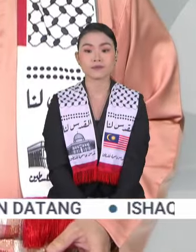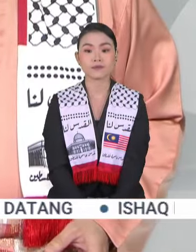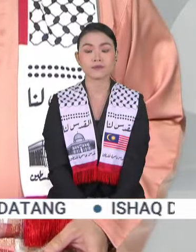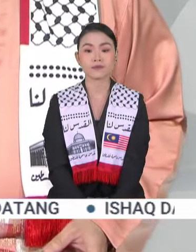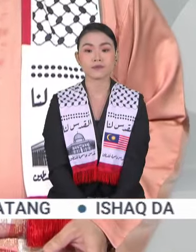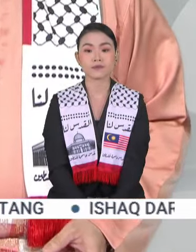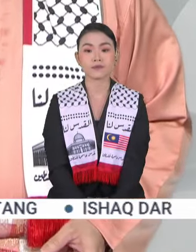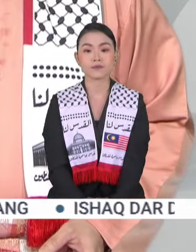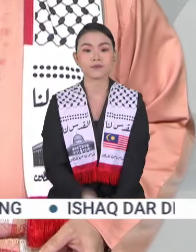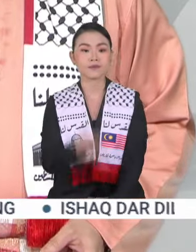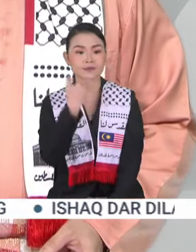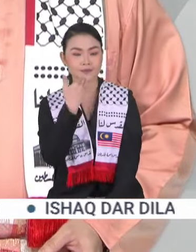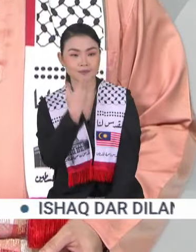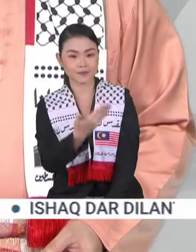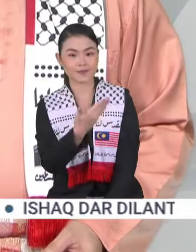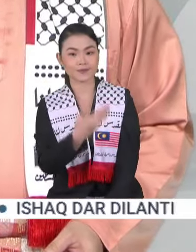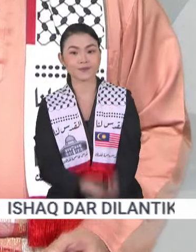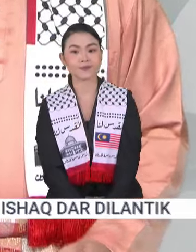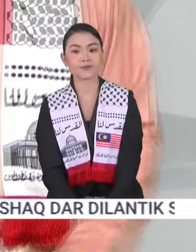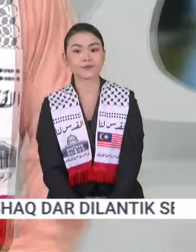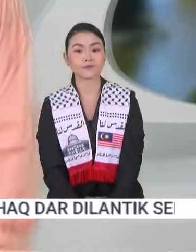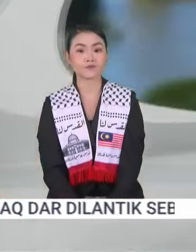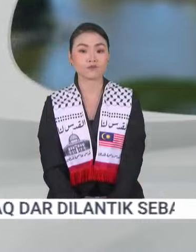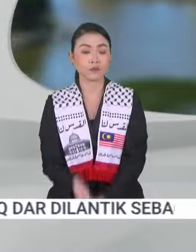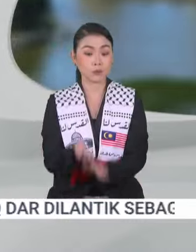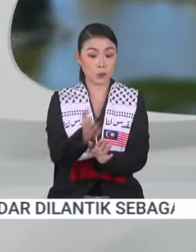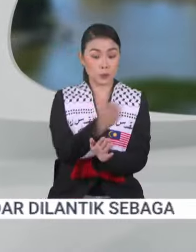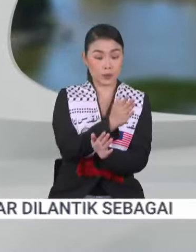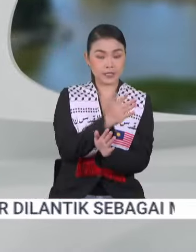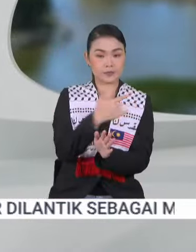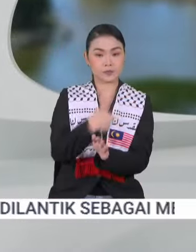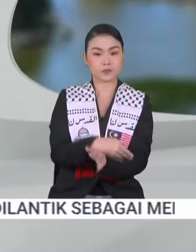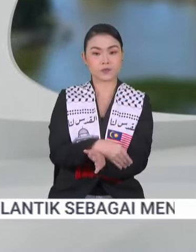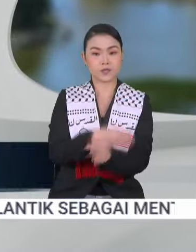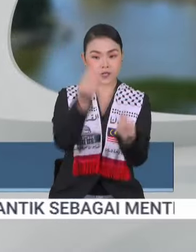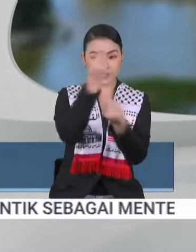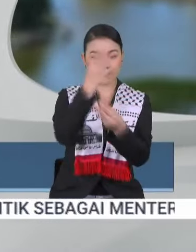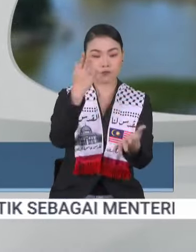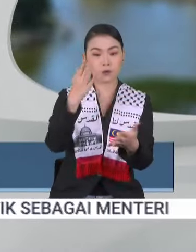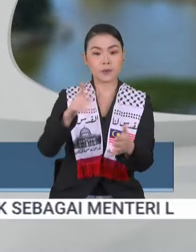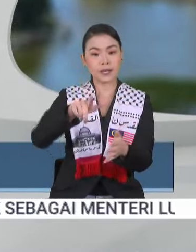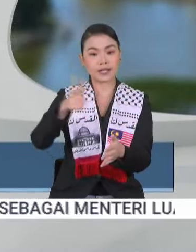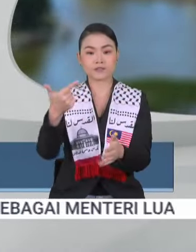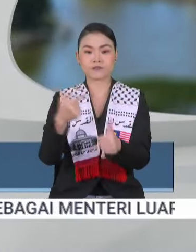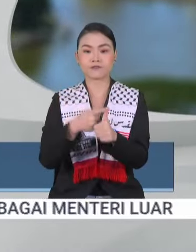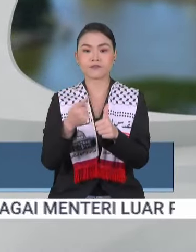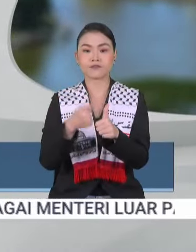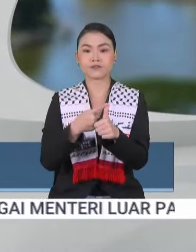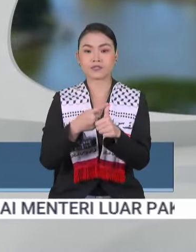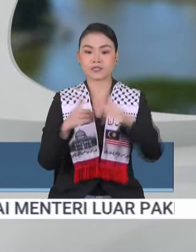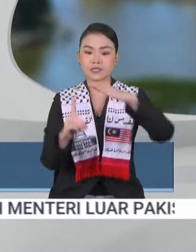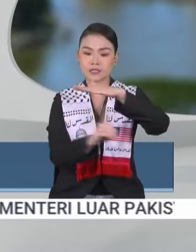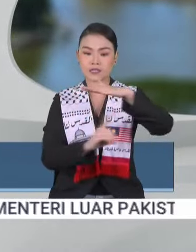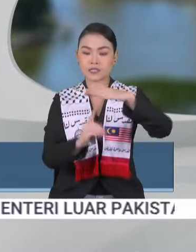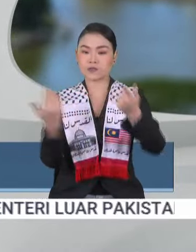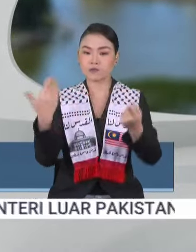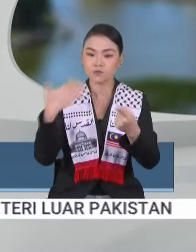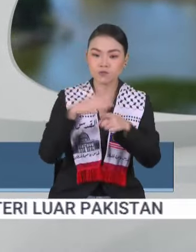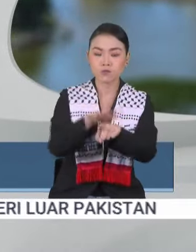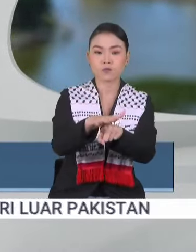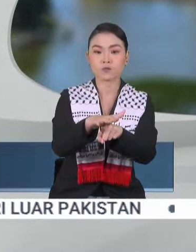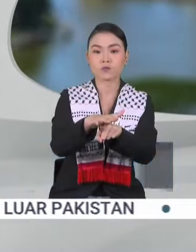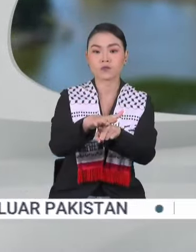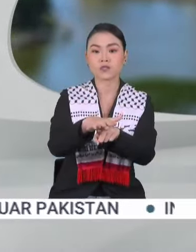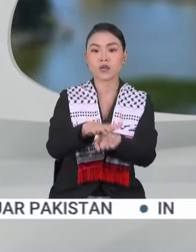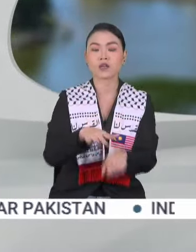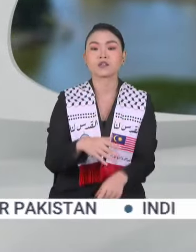Bu Baik terima kasih Nurul sebelum itu kita ke perkembangan ini terlebih dahulu dasar inklusif Premier Sarawak